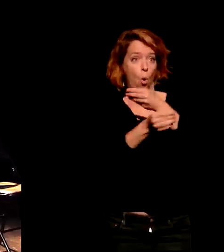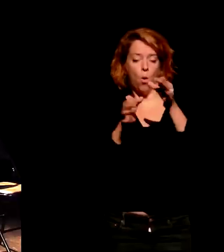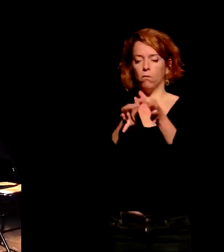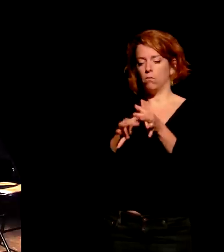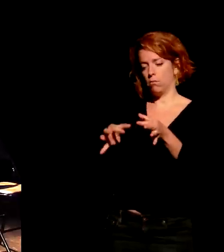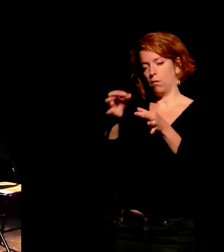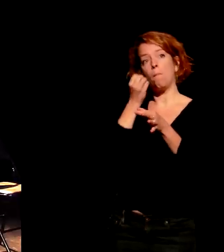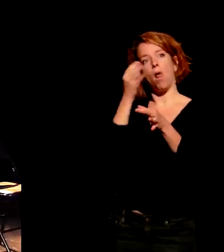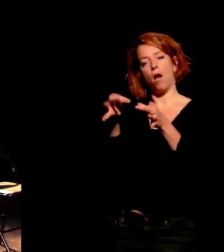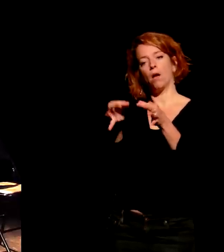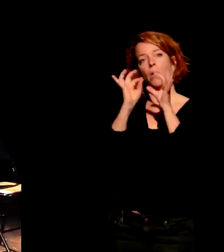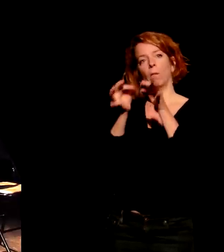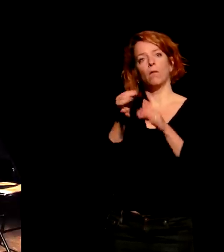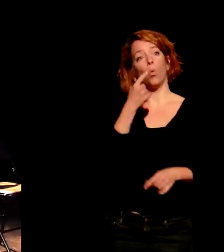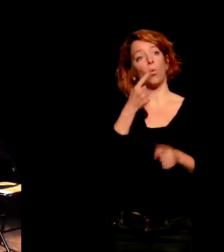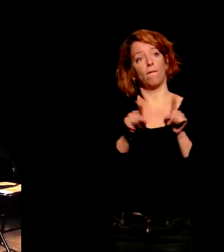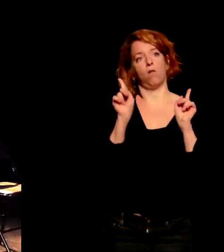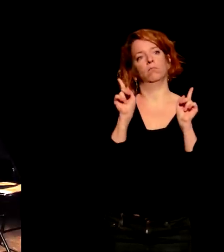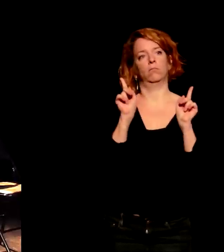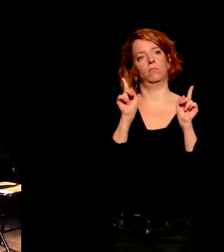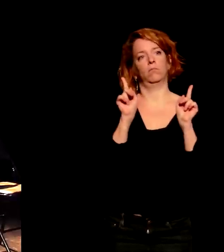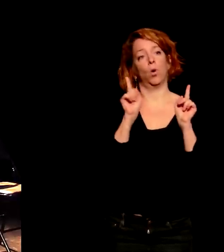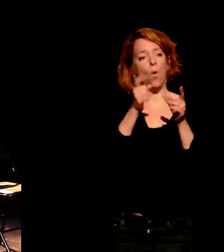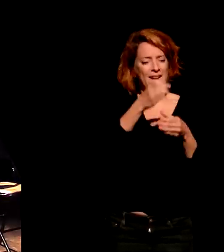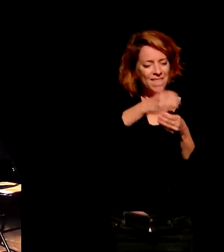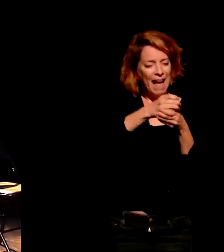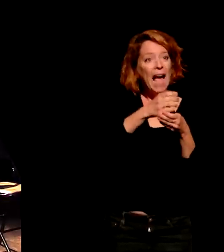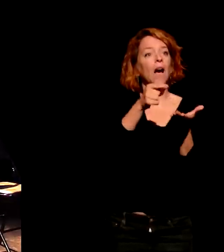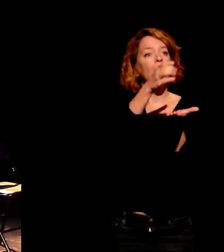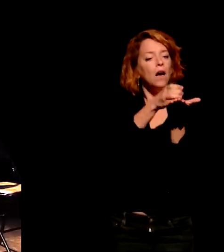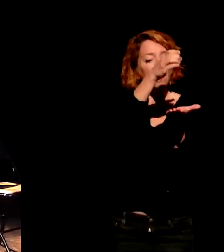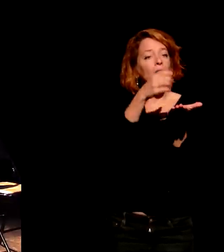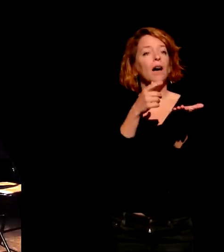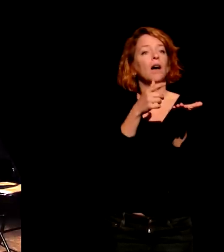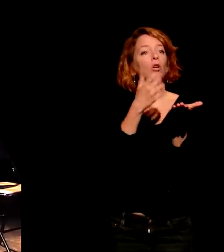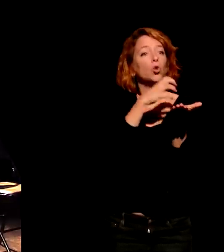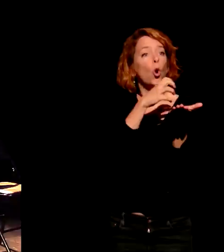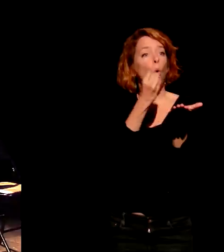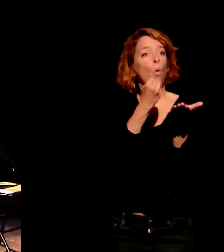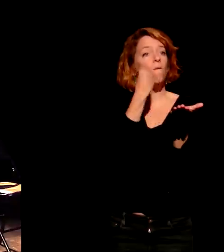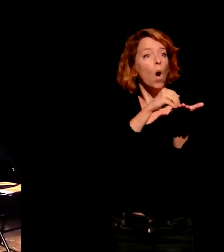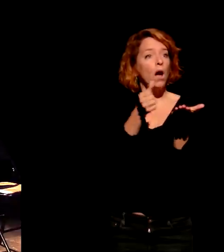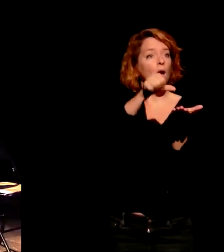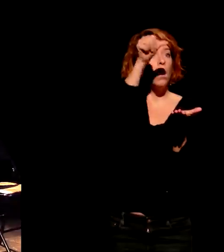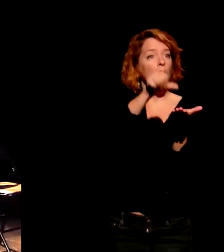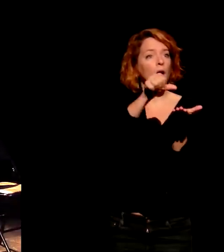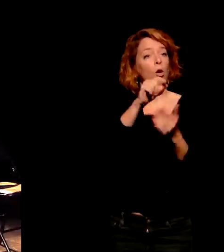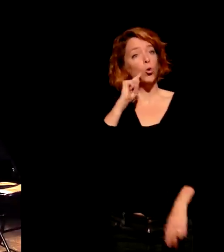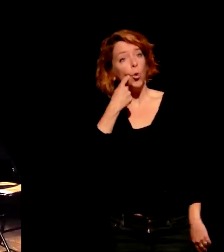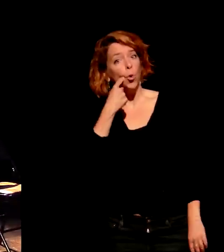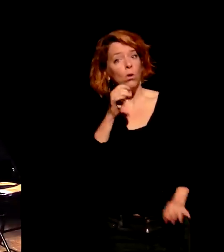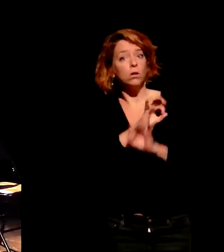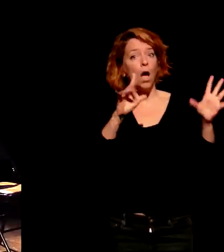céramique, parce que ça n'a pas le même goût. On peut vouloir que le verre en verre soit chaud ou froid au moment où on verse le café dedans. On peut le vouloir avec sucre ou sans sucre,